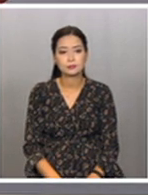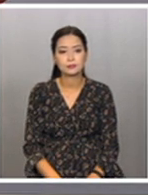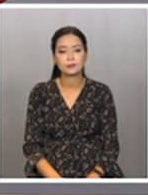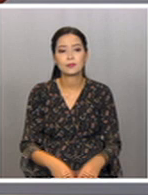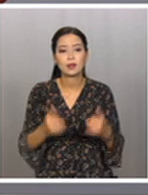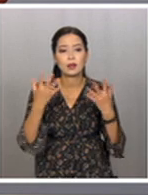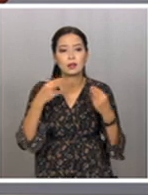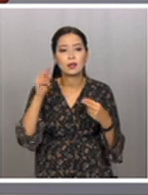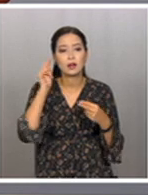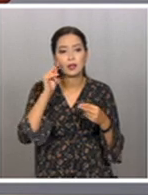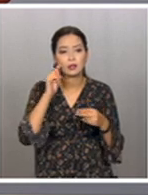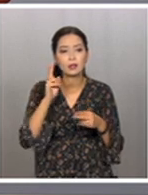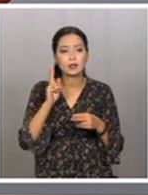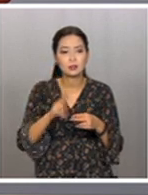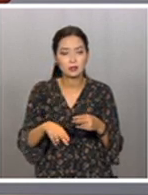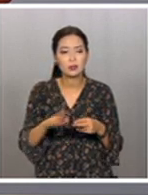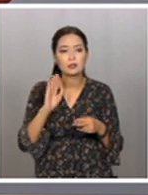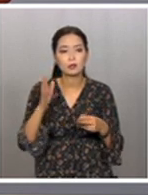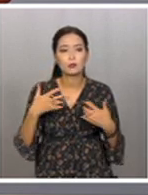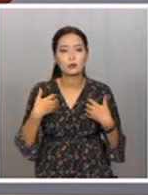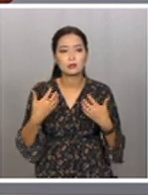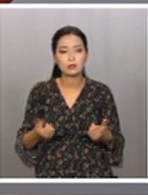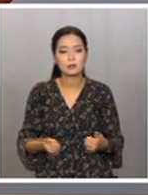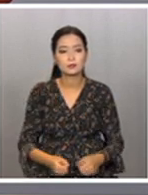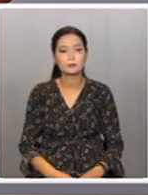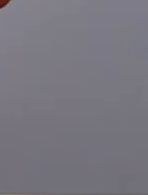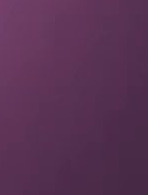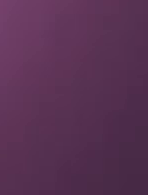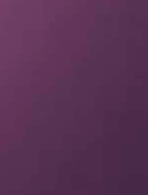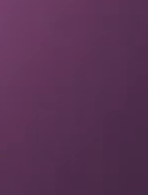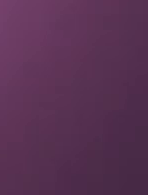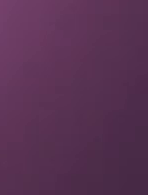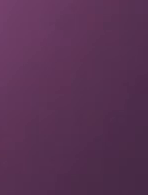Бүгінгі сабағымыз осымен аяқталды. Сау болыңыздар.